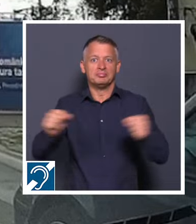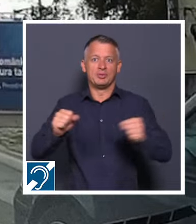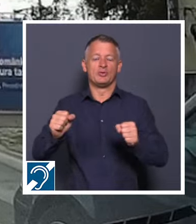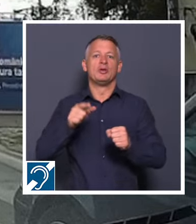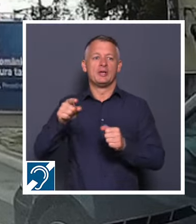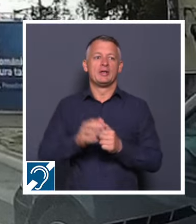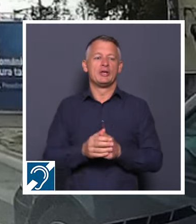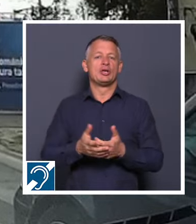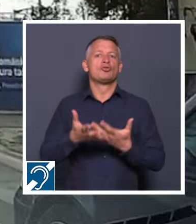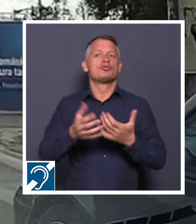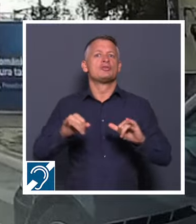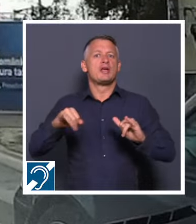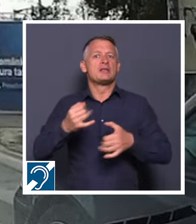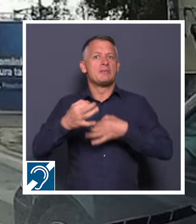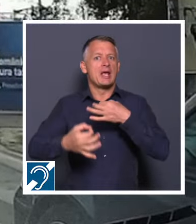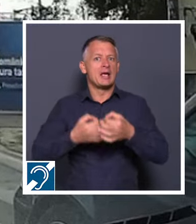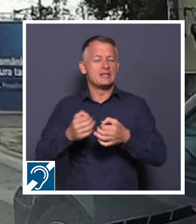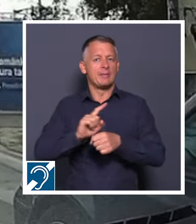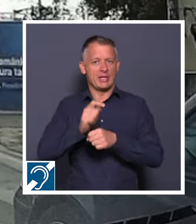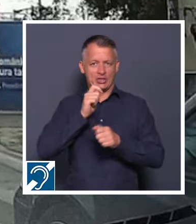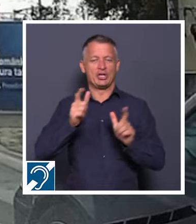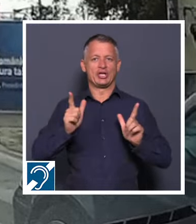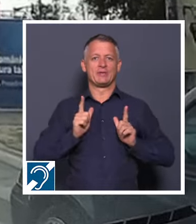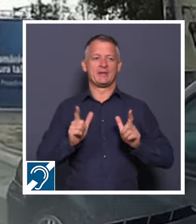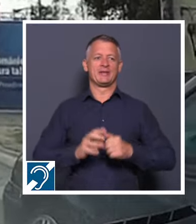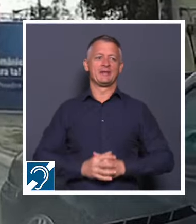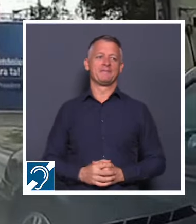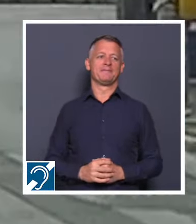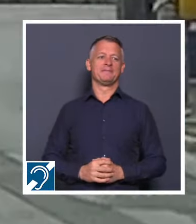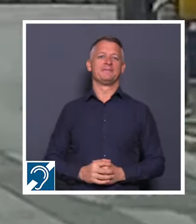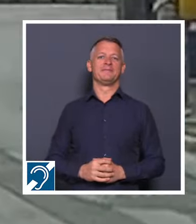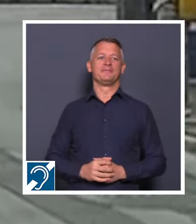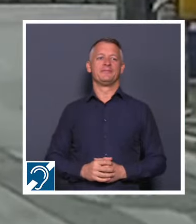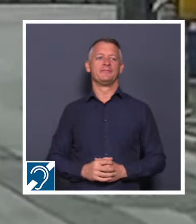este explicația acestui incident imediat la știri.